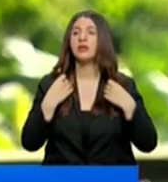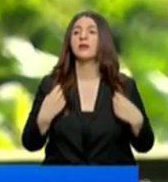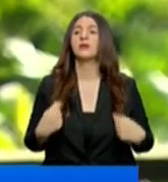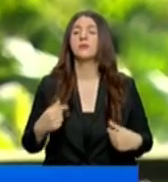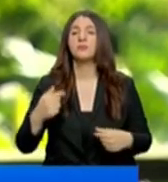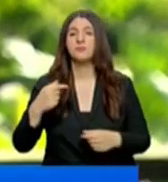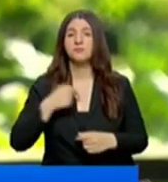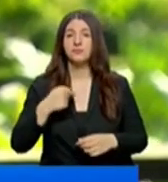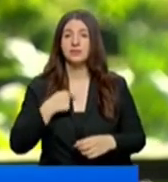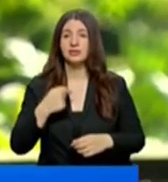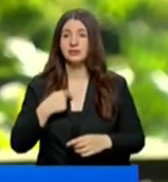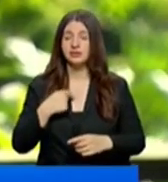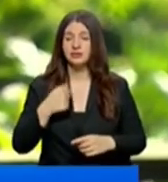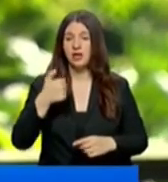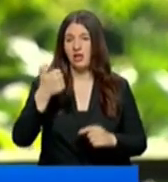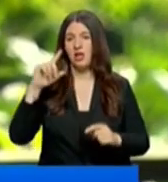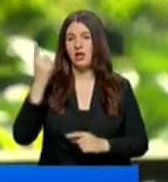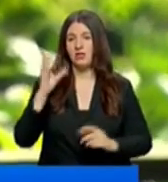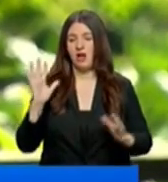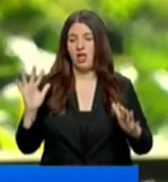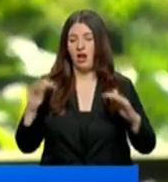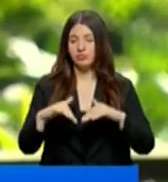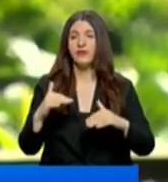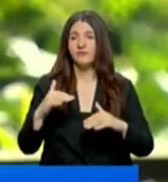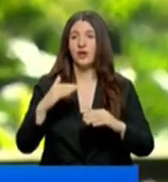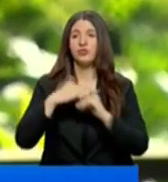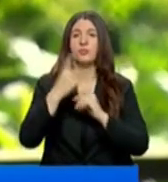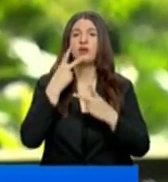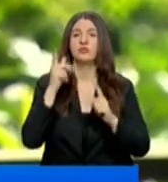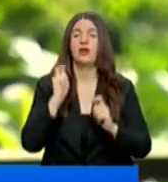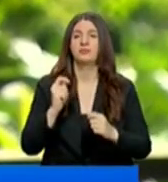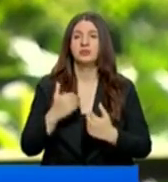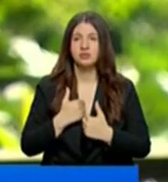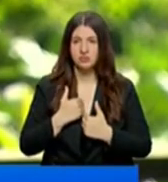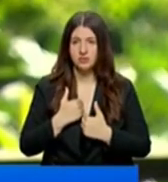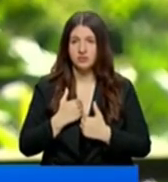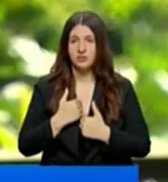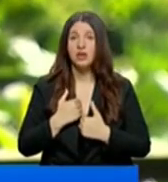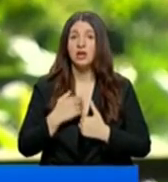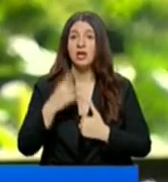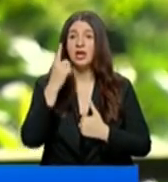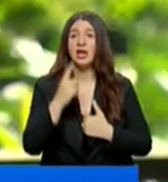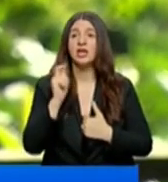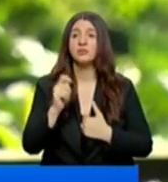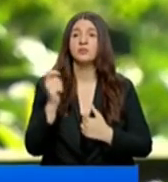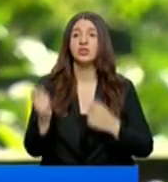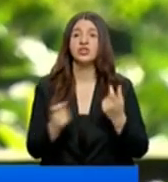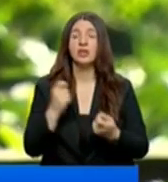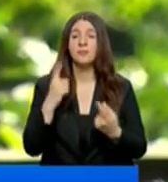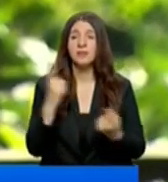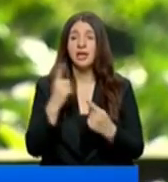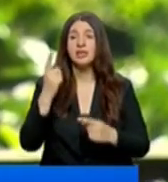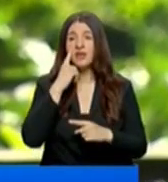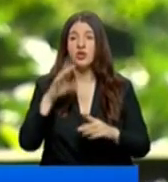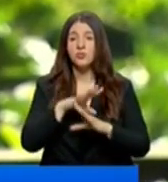biz altı lider bir araya geldik ve kamuoyuna bir açıklamada, evet, bulunduk. İlk yapacağımız işlerden birisi